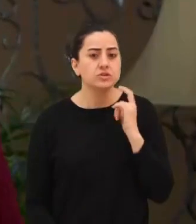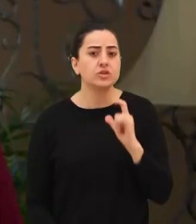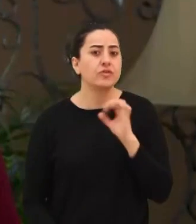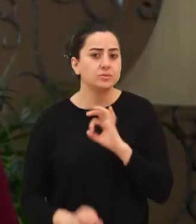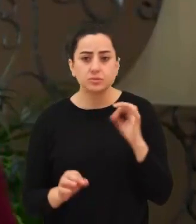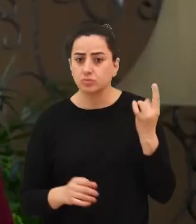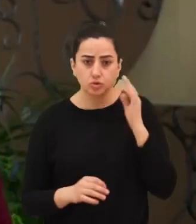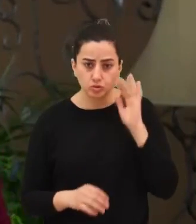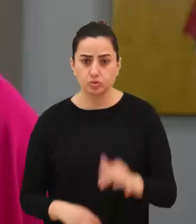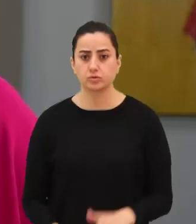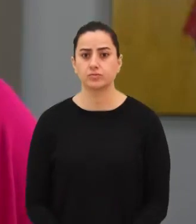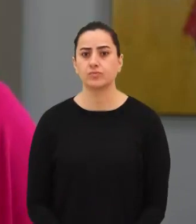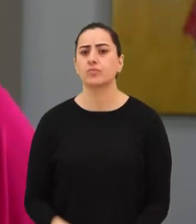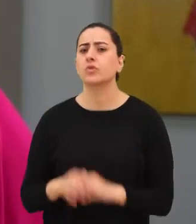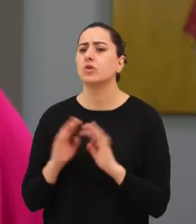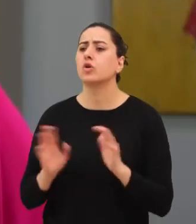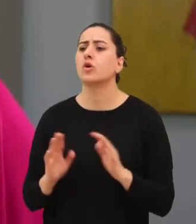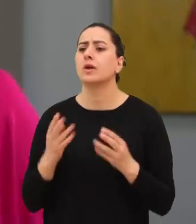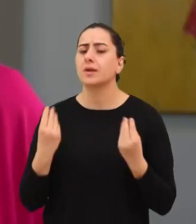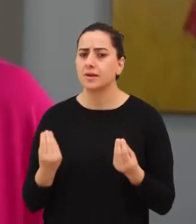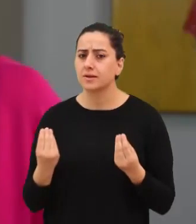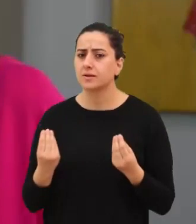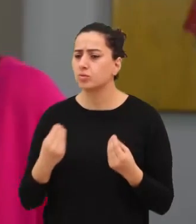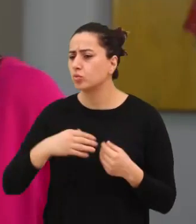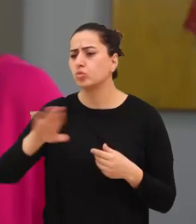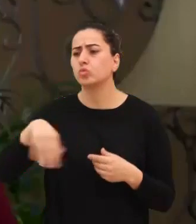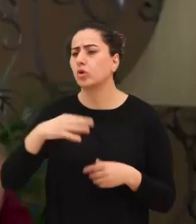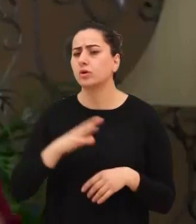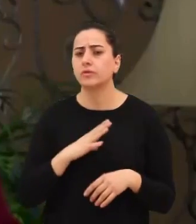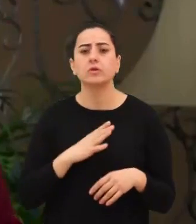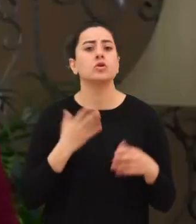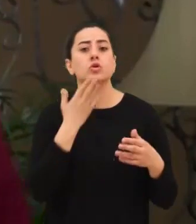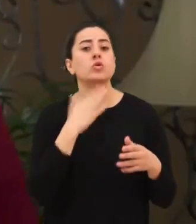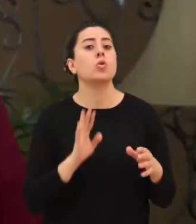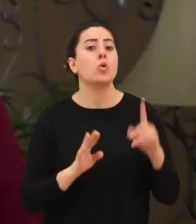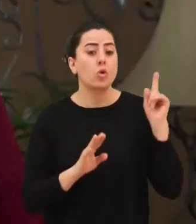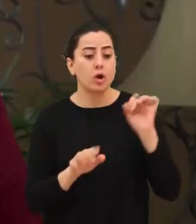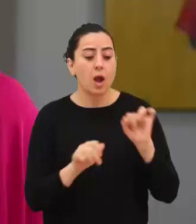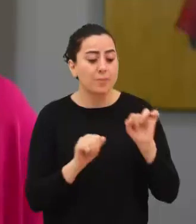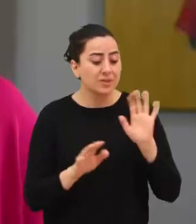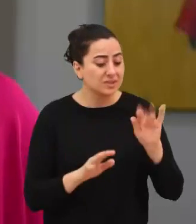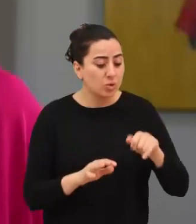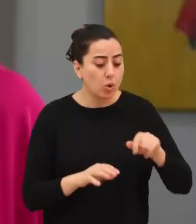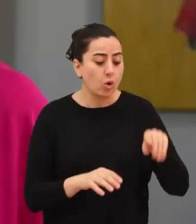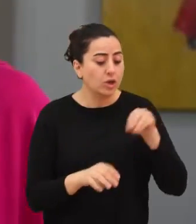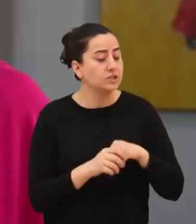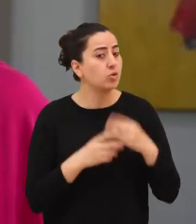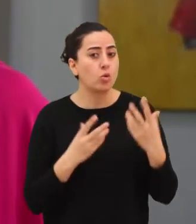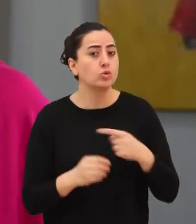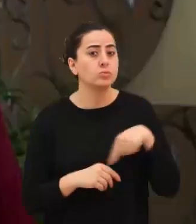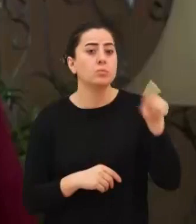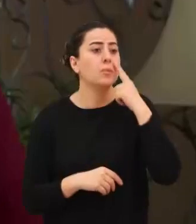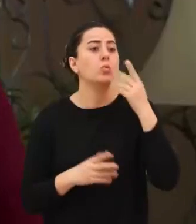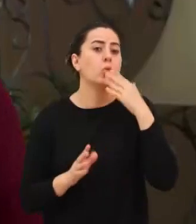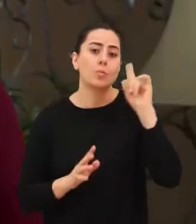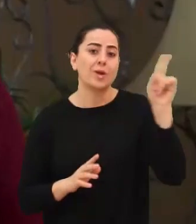Başına bir iş mi geldi bu uşağa ya? Ay yok babacığım iyidir ya, o buralardadır. Yok kızım, o kapısında golü olmayan oda dışında her yere baktım